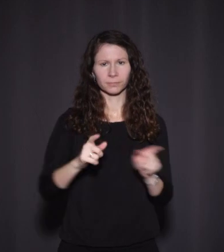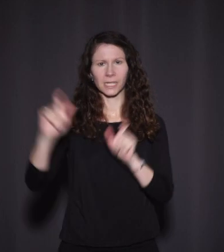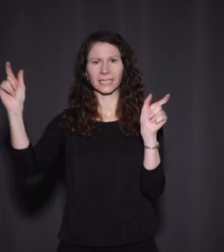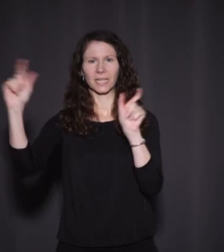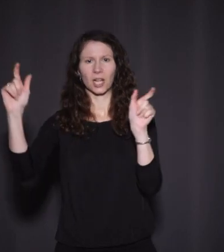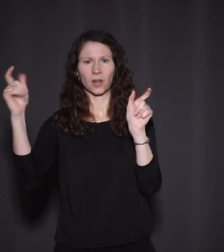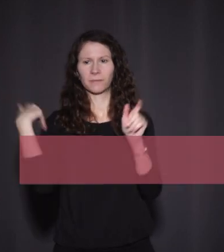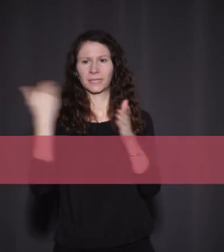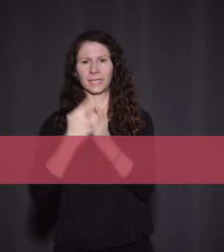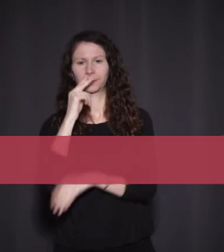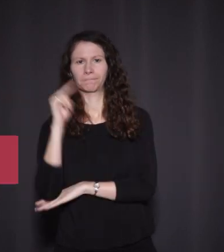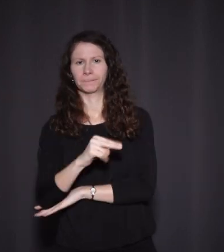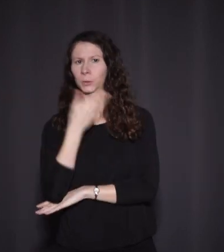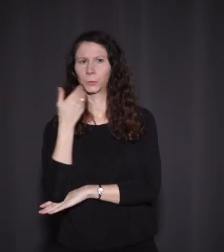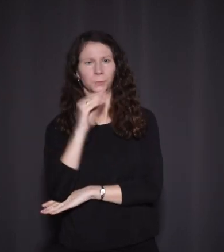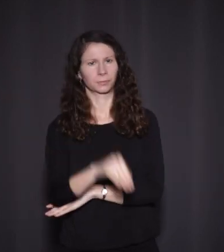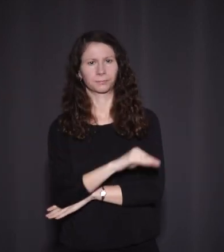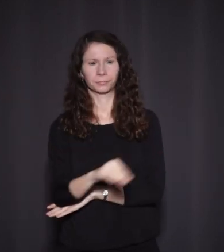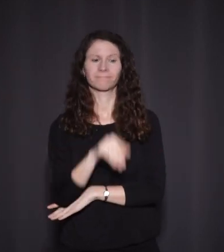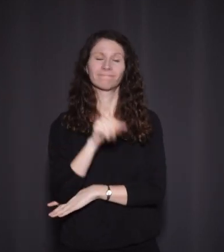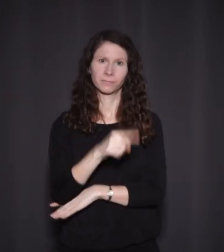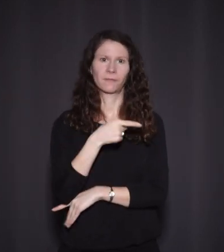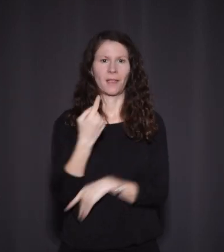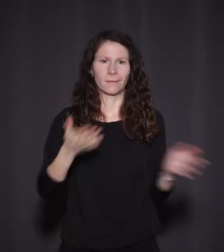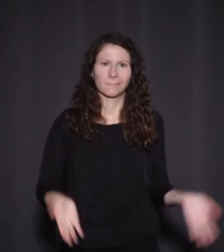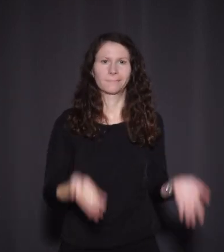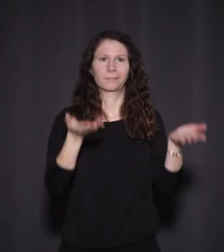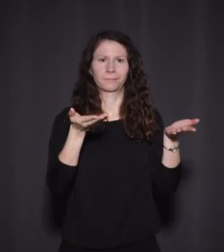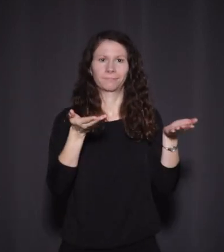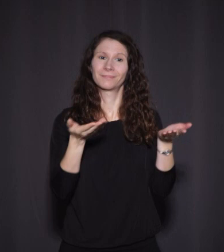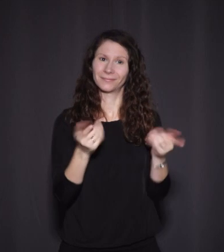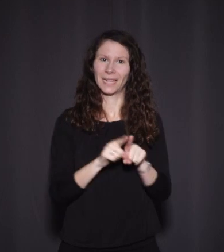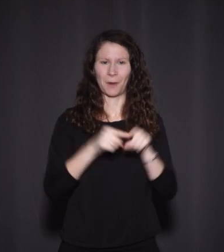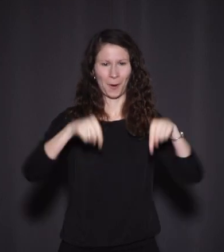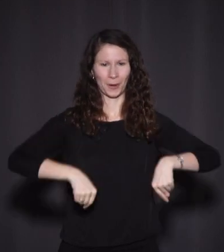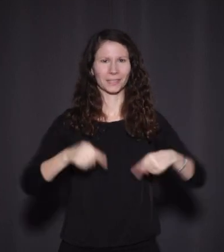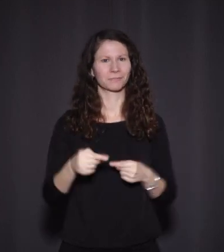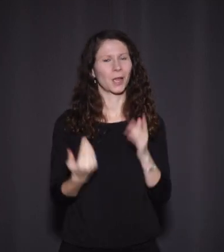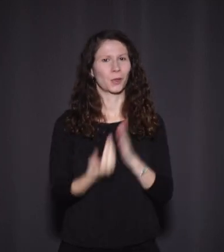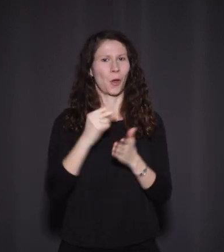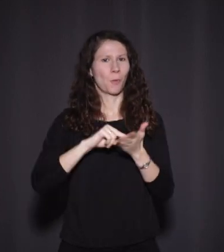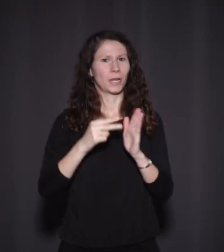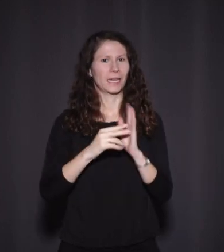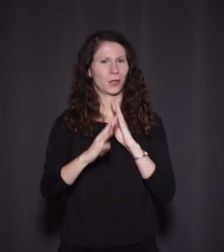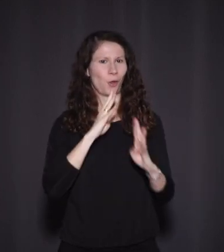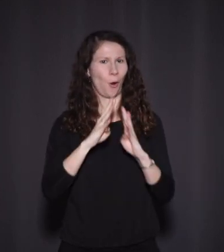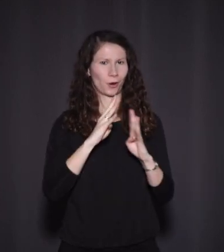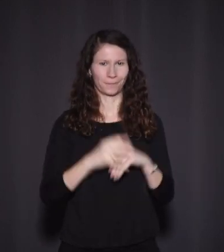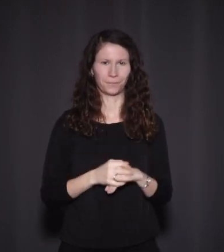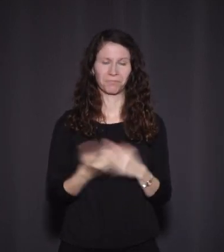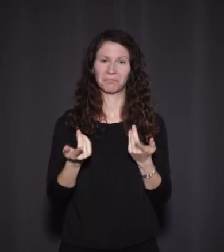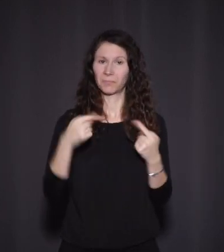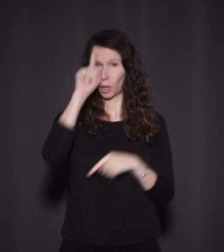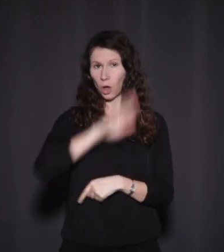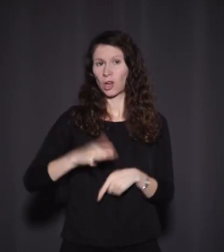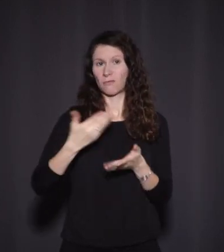kein Gehör finden und geben ihnen eine Stimme. So auch heute mit diesem neuen Politik-Talk-Format. Damit die Schere nicht weiter bei